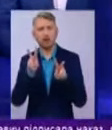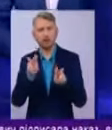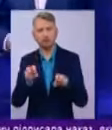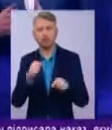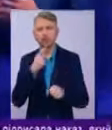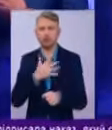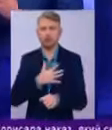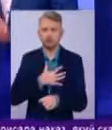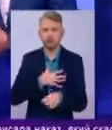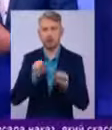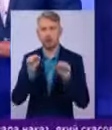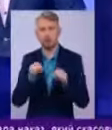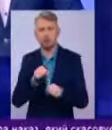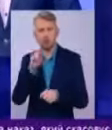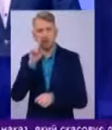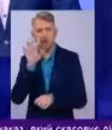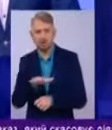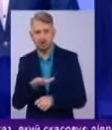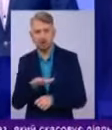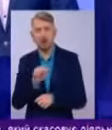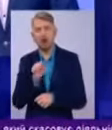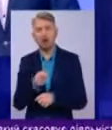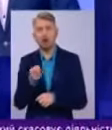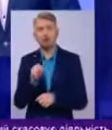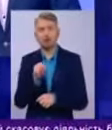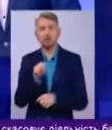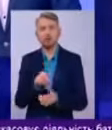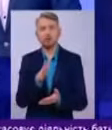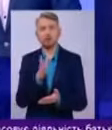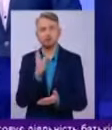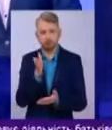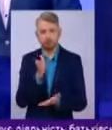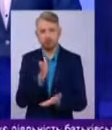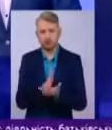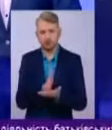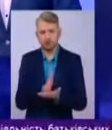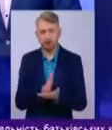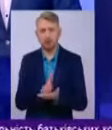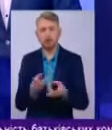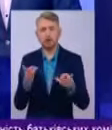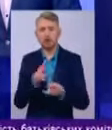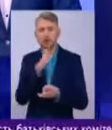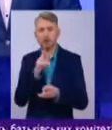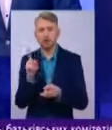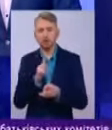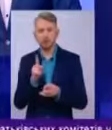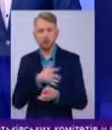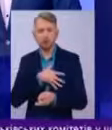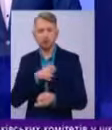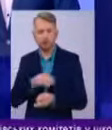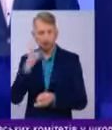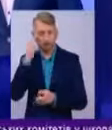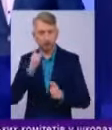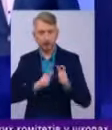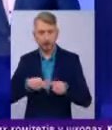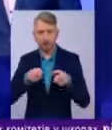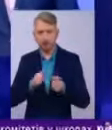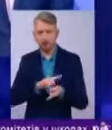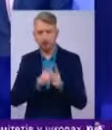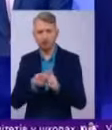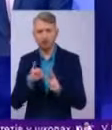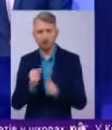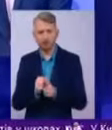любити, можна ненавидіти, а проте вони існуватимуть. Знадобився час, щоб полеглі київські студенти дійсно перетворилися